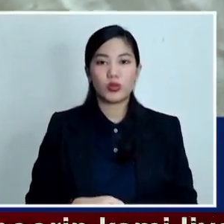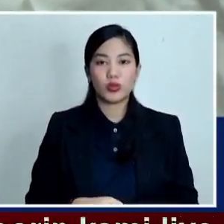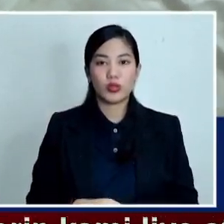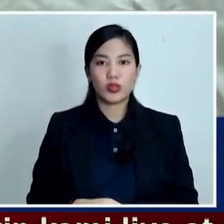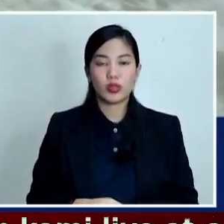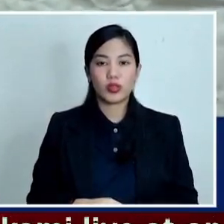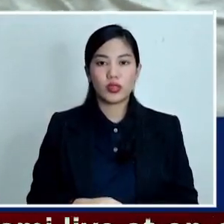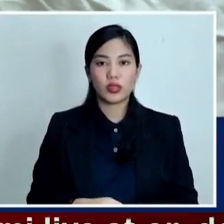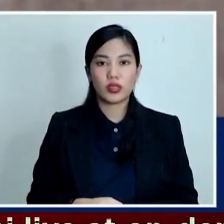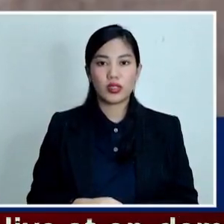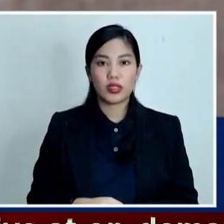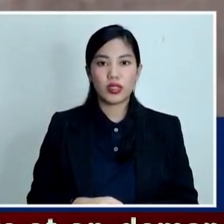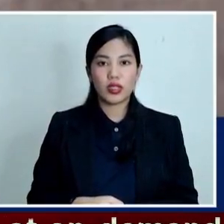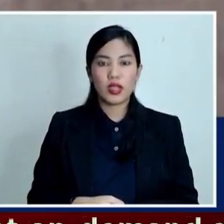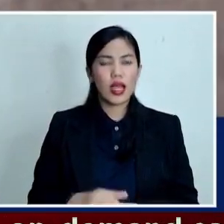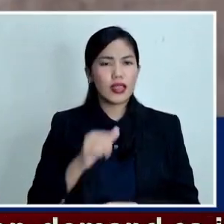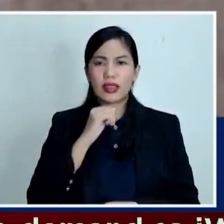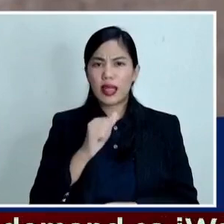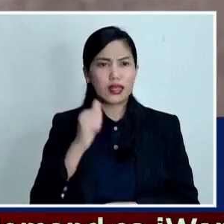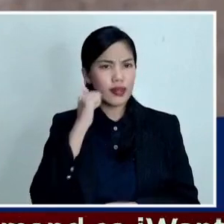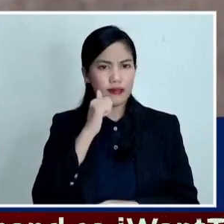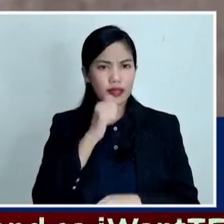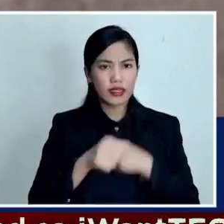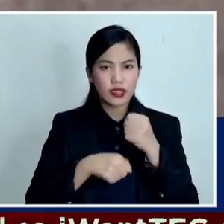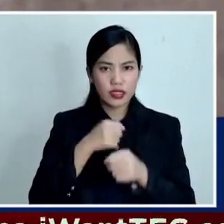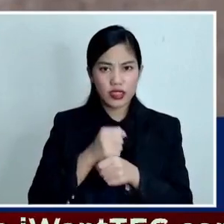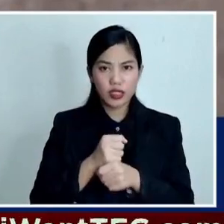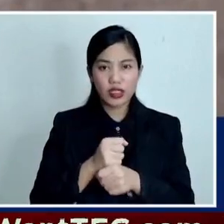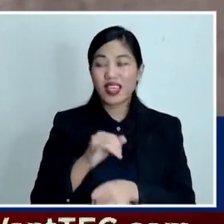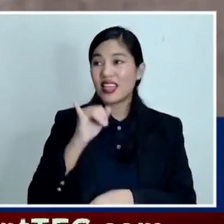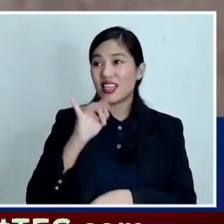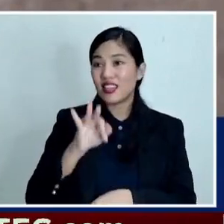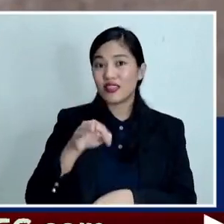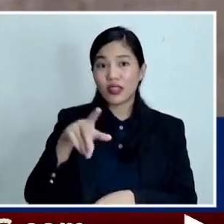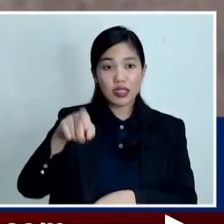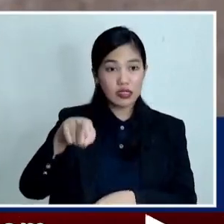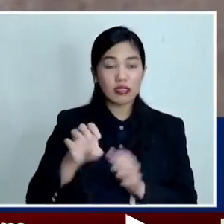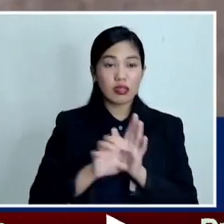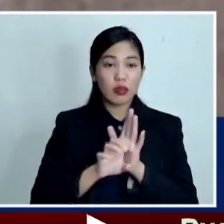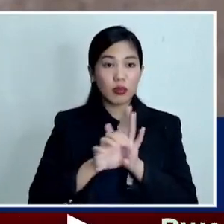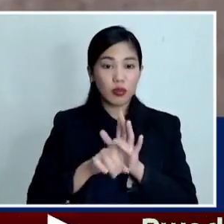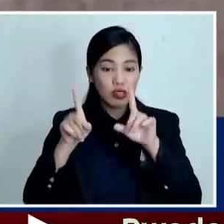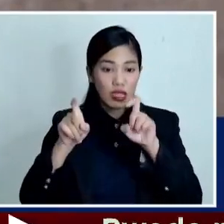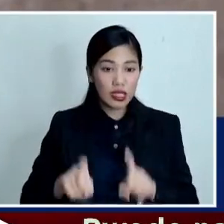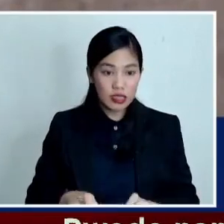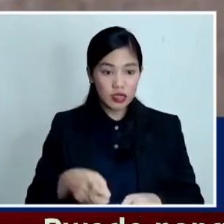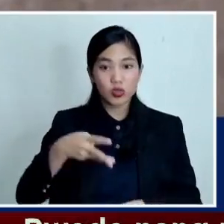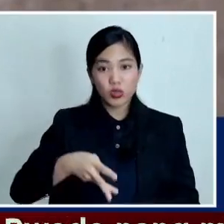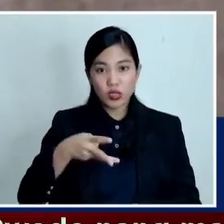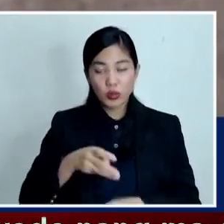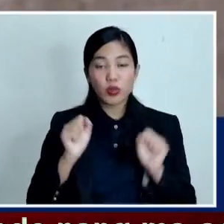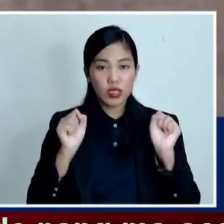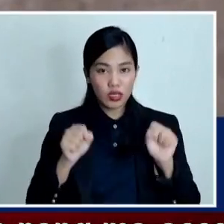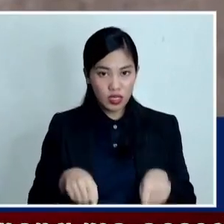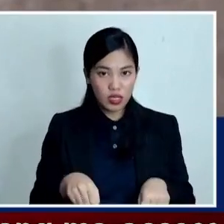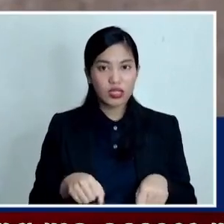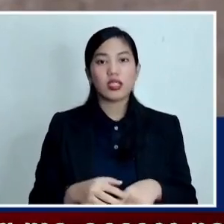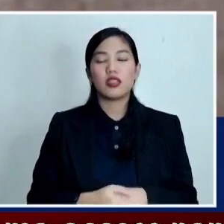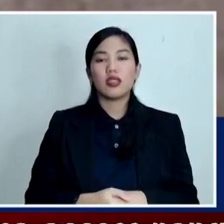siya parang annual check-up. Kung kailangan mo magpa urinalysis because of findings, then urinalysis. Yung